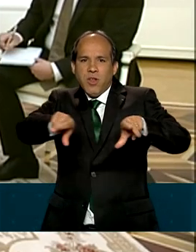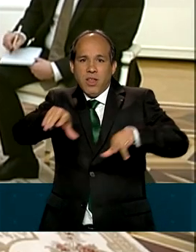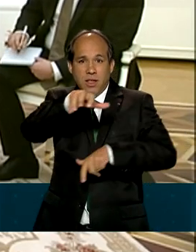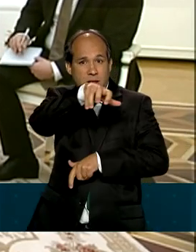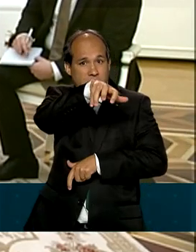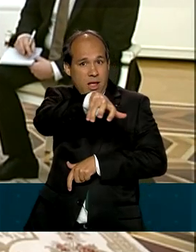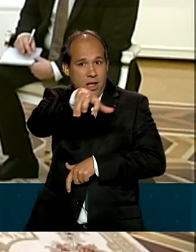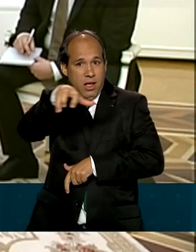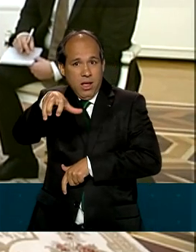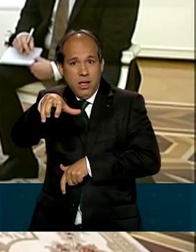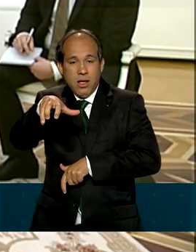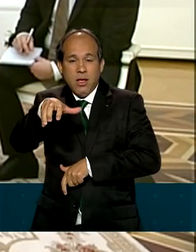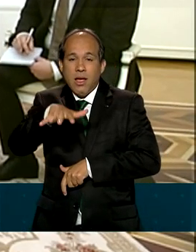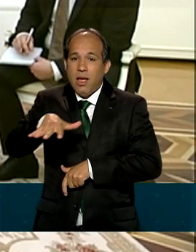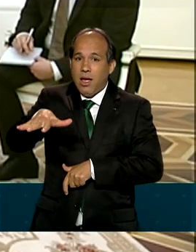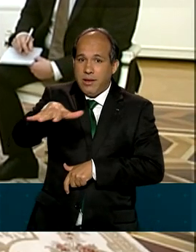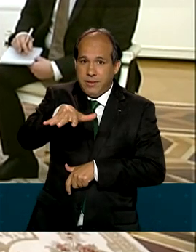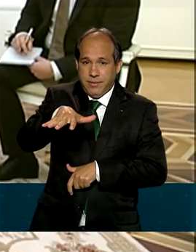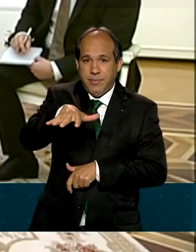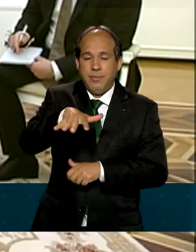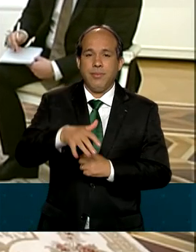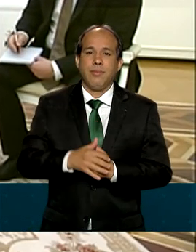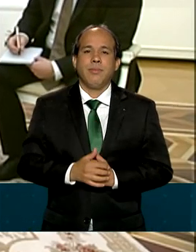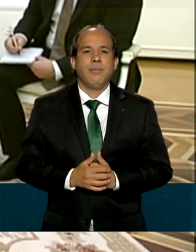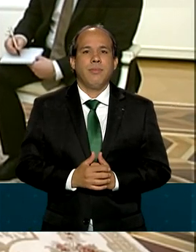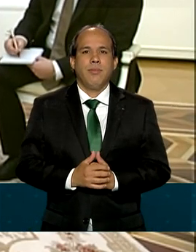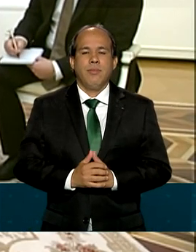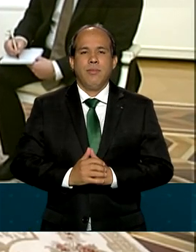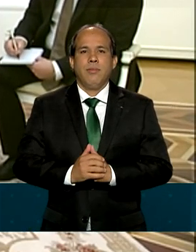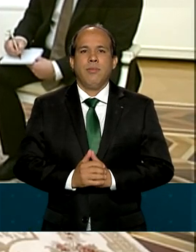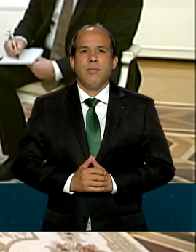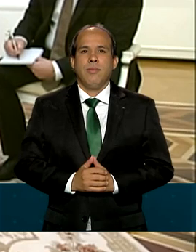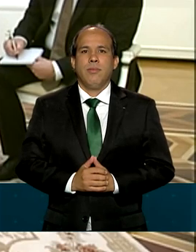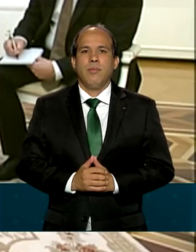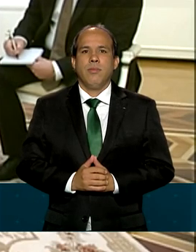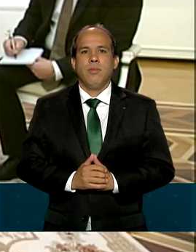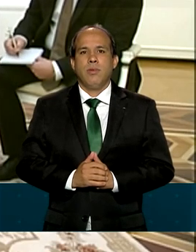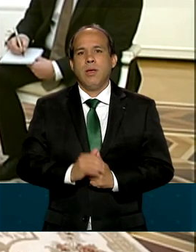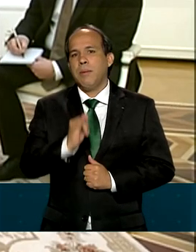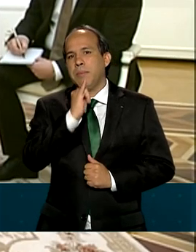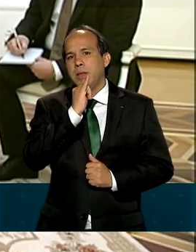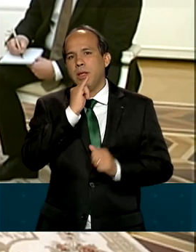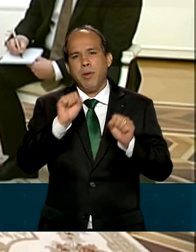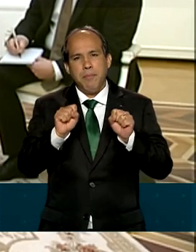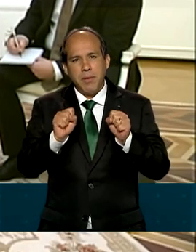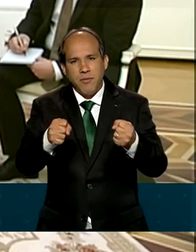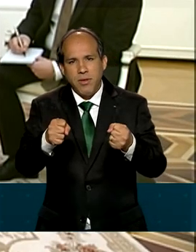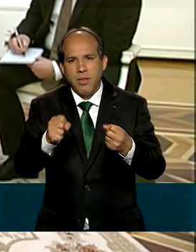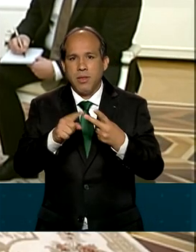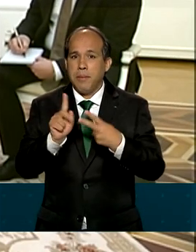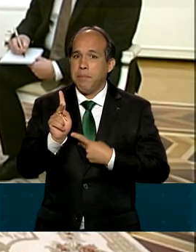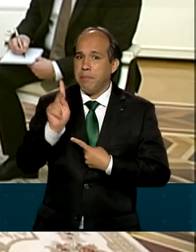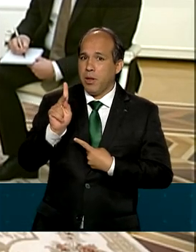нас имеются хорошие перспективы для сотрудничества в разных областях. Defesa, petróleo e gás.